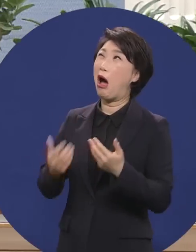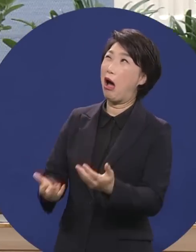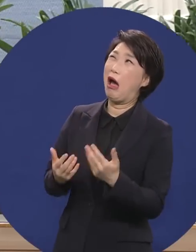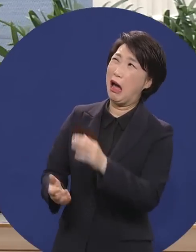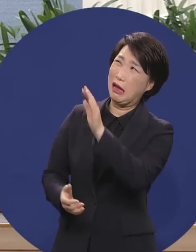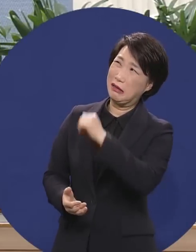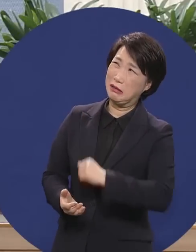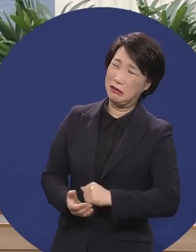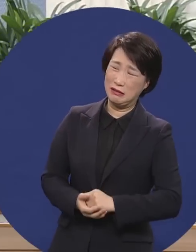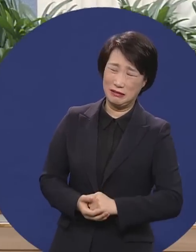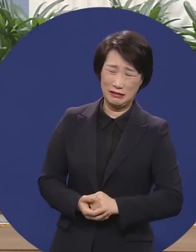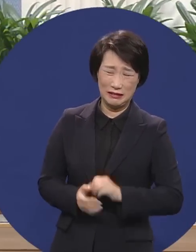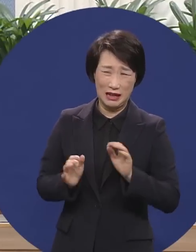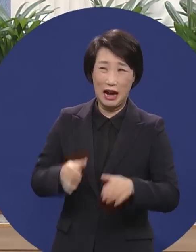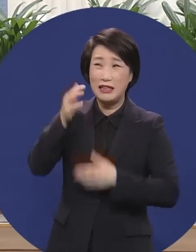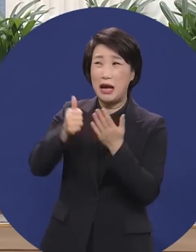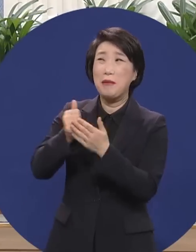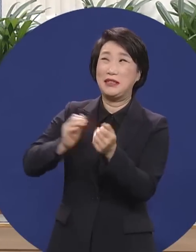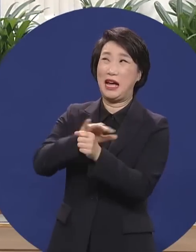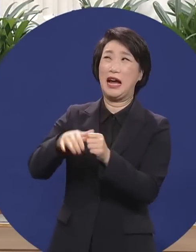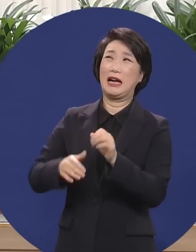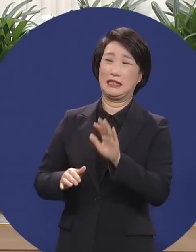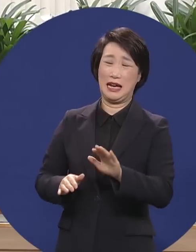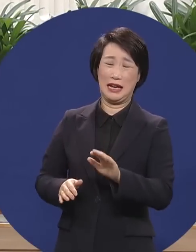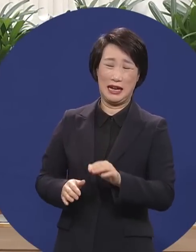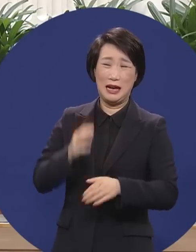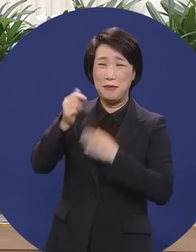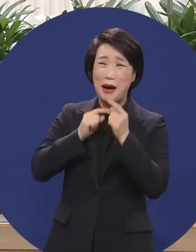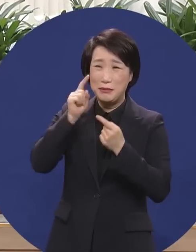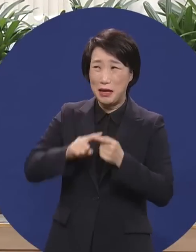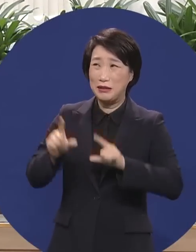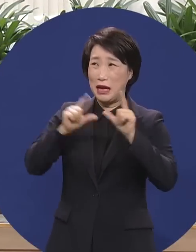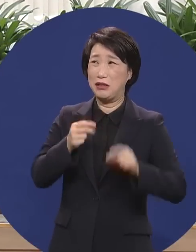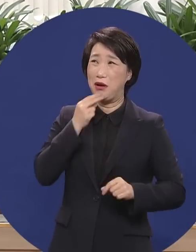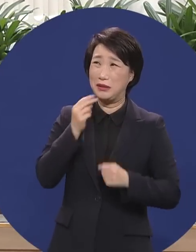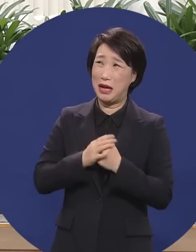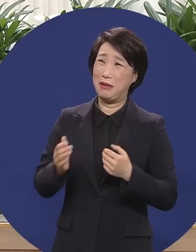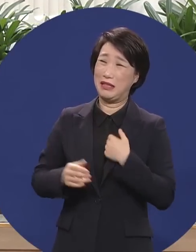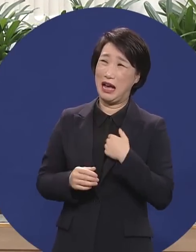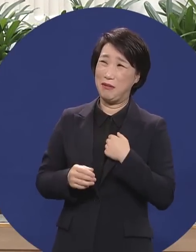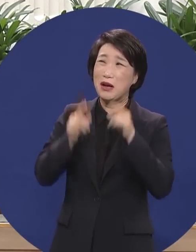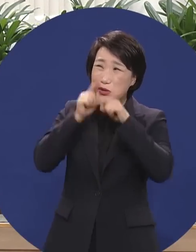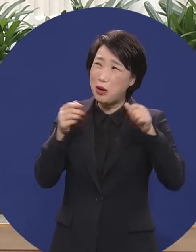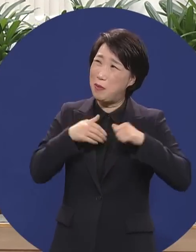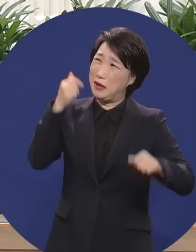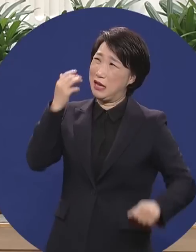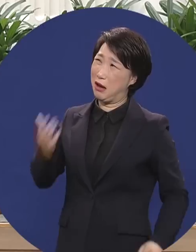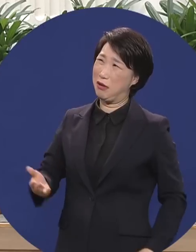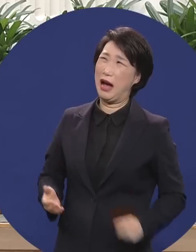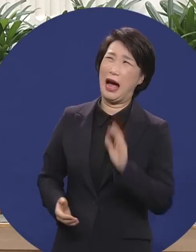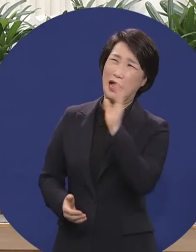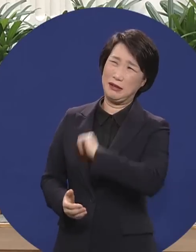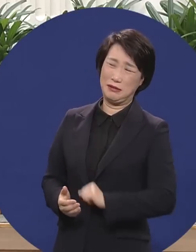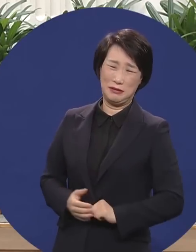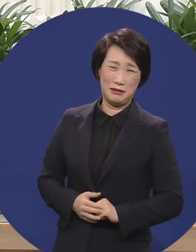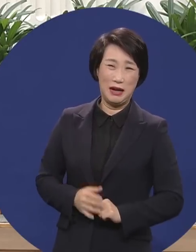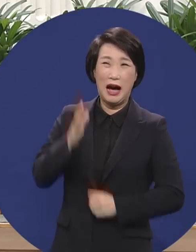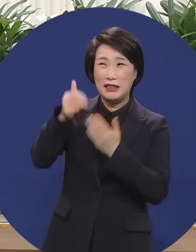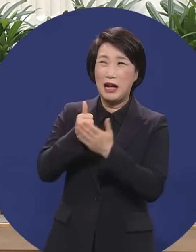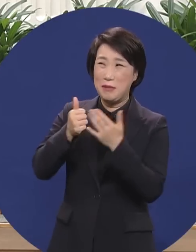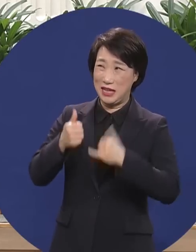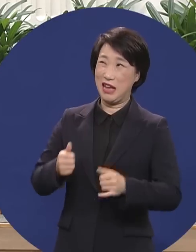사람이 하나님이 사랑이신데 하나님 말씀대로 안 산다고 해서 지옥 보내겠냐? 그거 그렇다고 해서